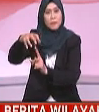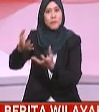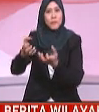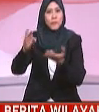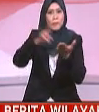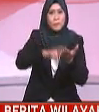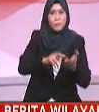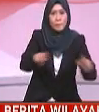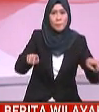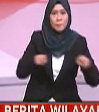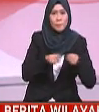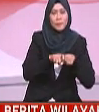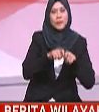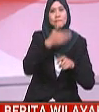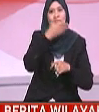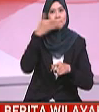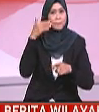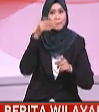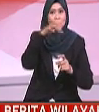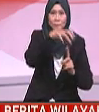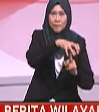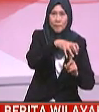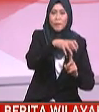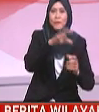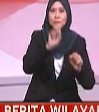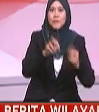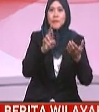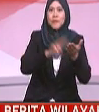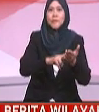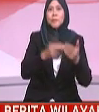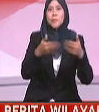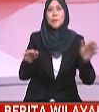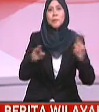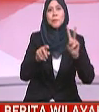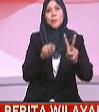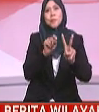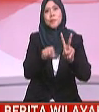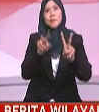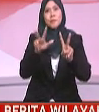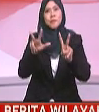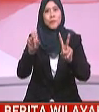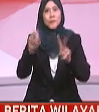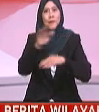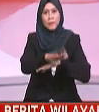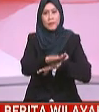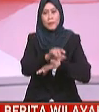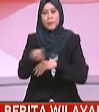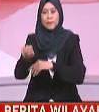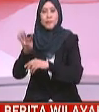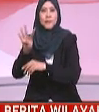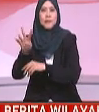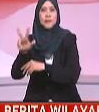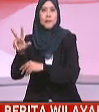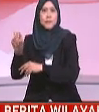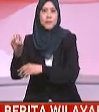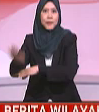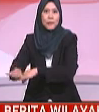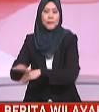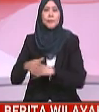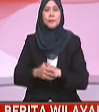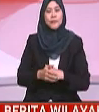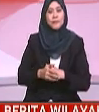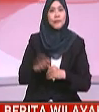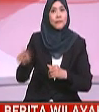mendaftar di tapak Bazar Ramadan Sukmaria, pendaftaran dibuka pukul 2.30 petang hingga 4.30 petang.